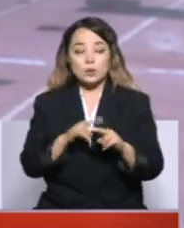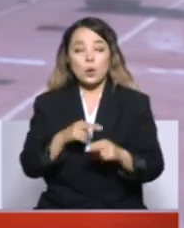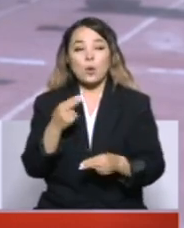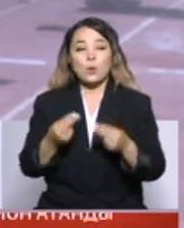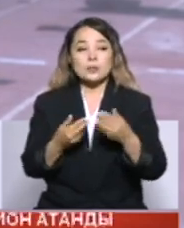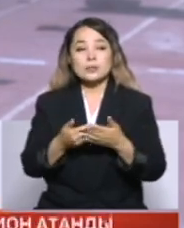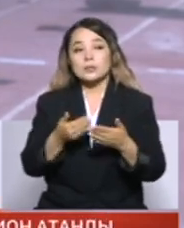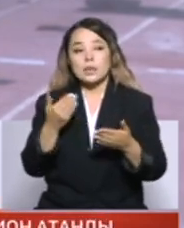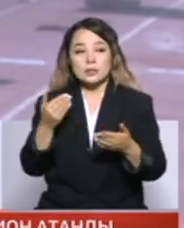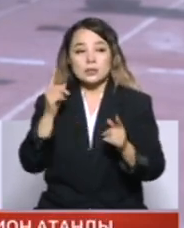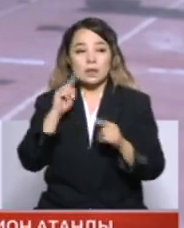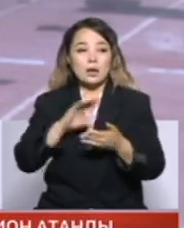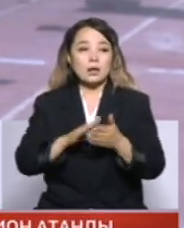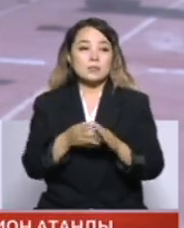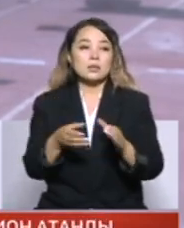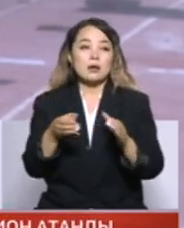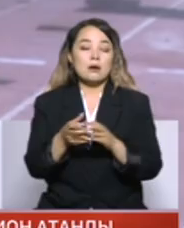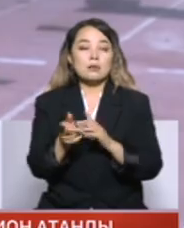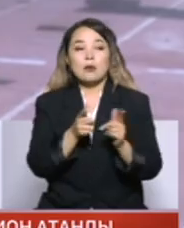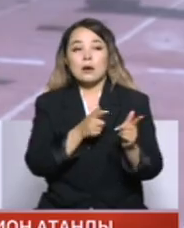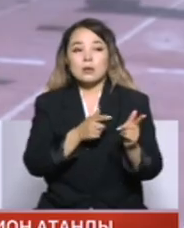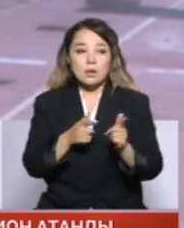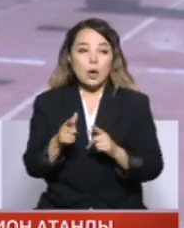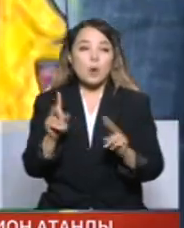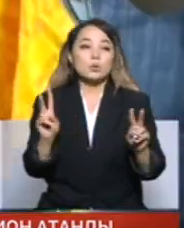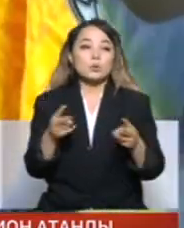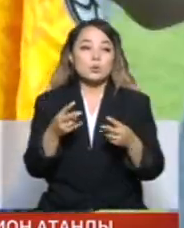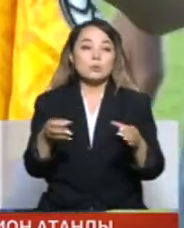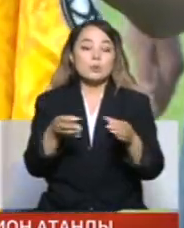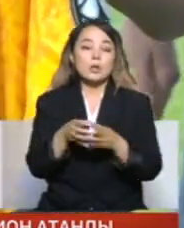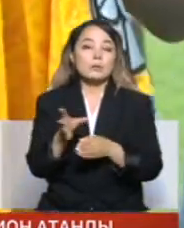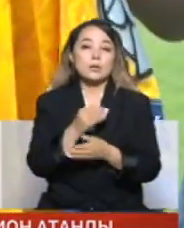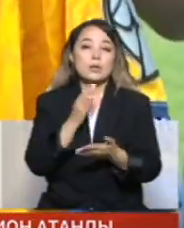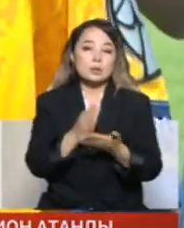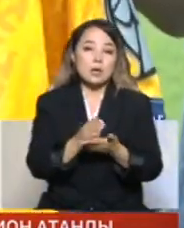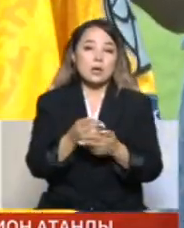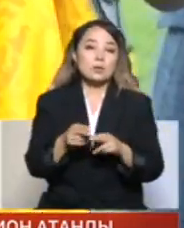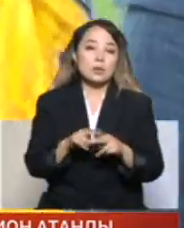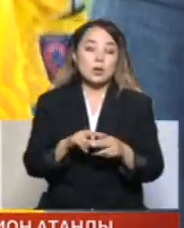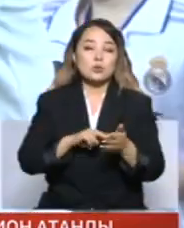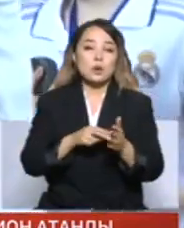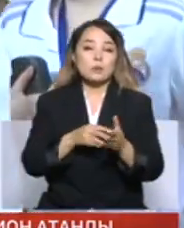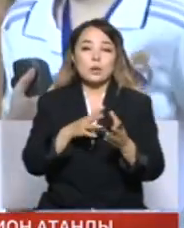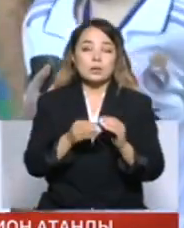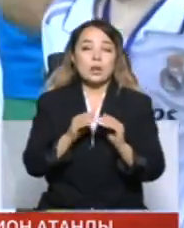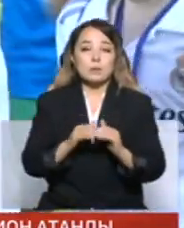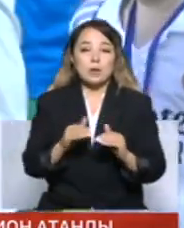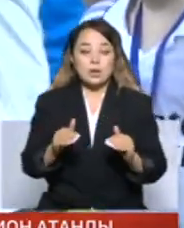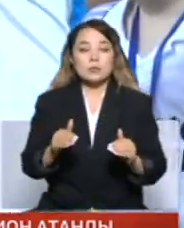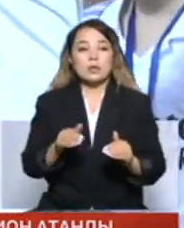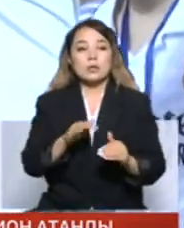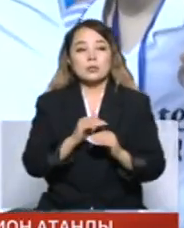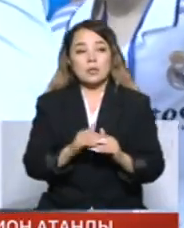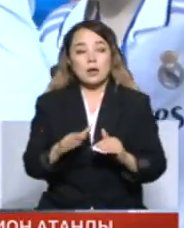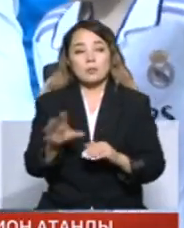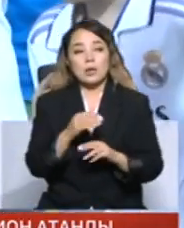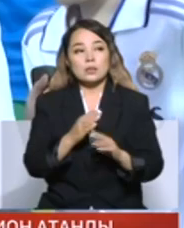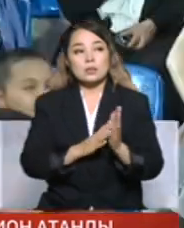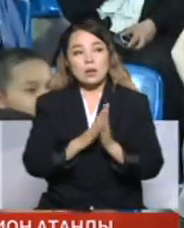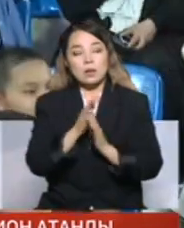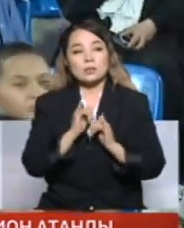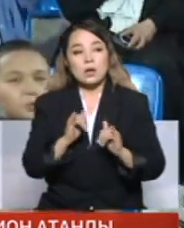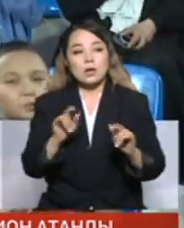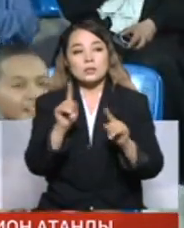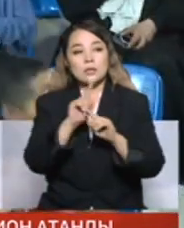ойынға дейін-ақ келісімшартын дайындап отырған клубтар баршылық. Елімізде осы жобаның арқасында балалар мен жасөспірімдер футболының дамуына ерекше